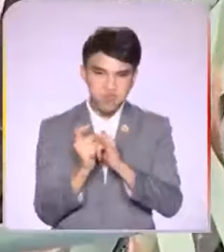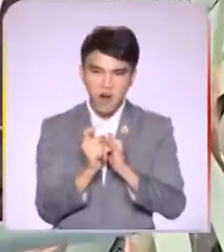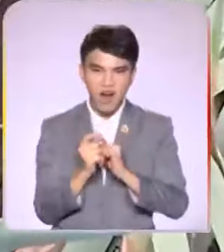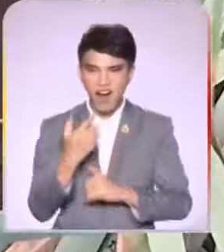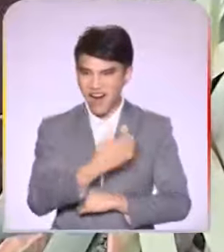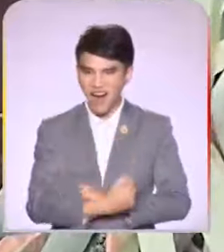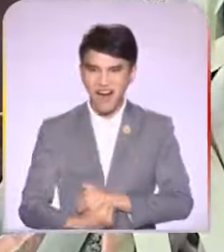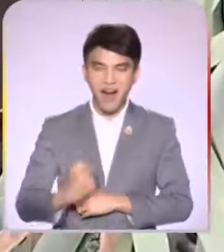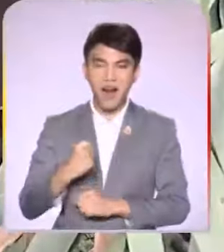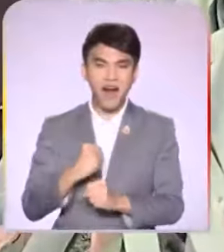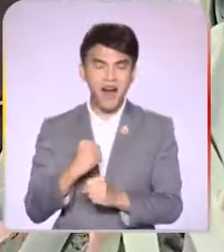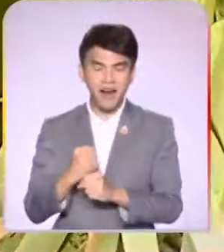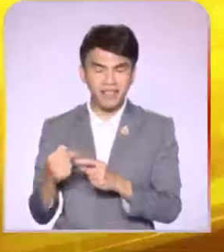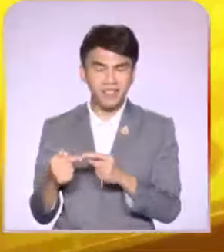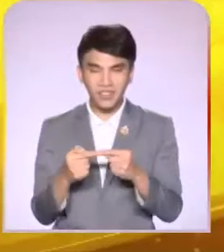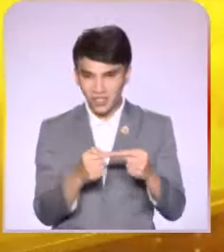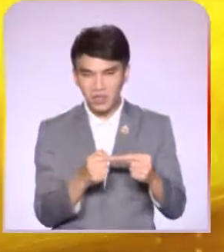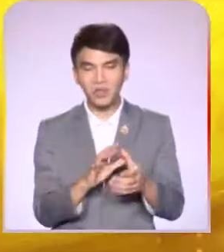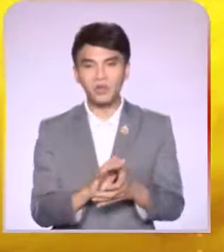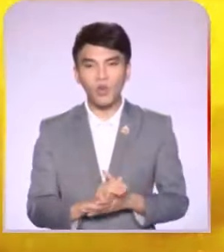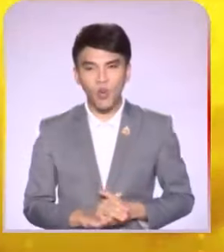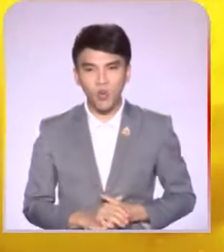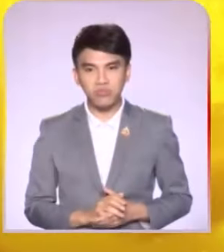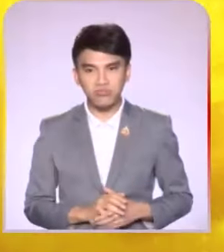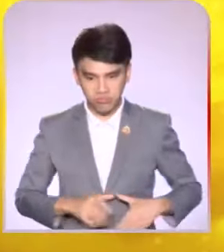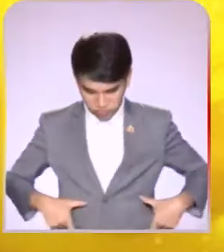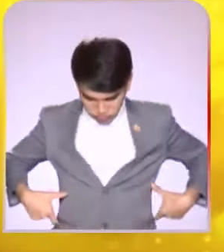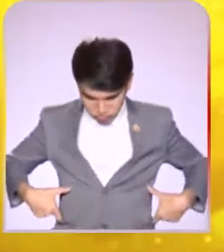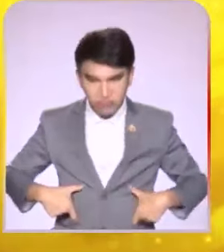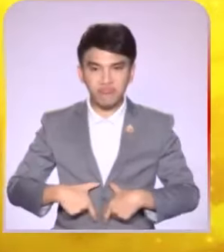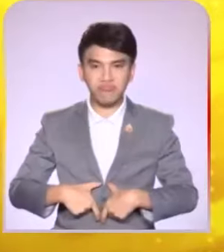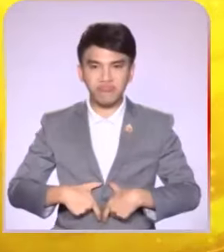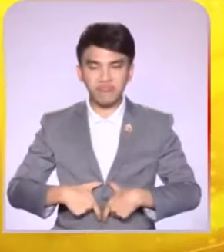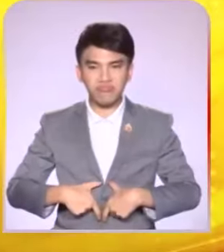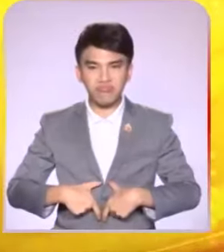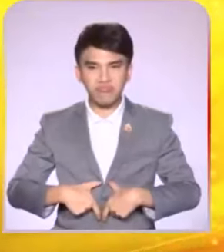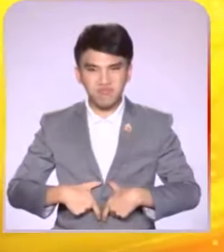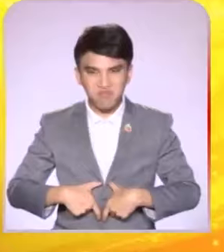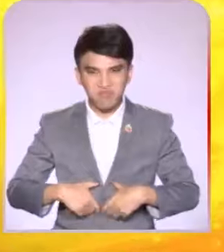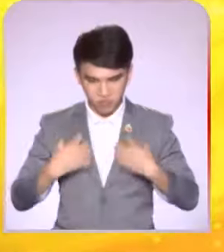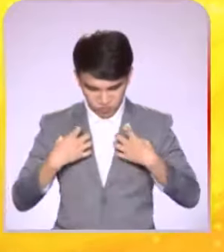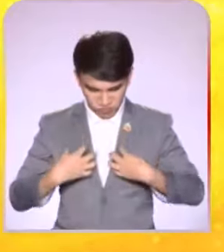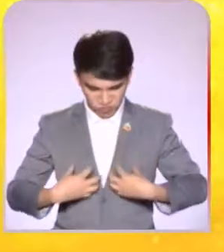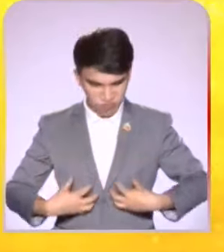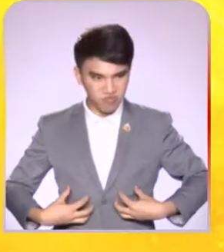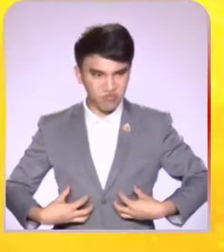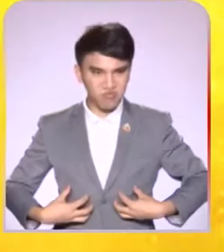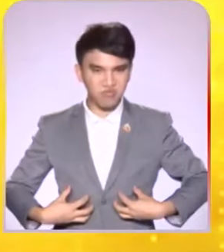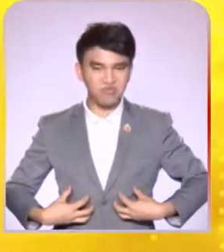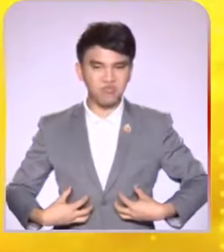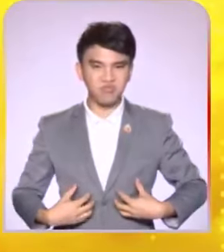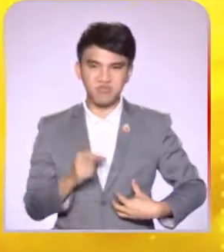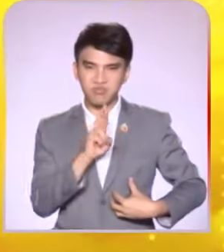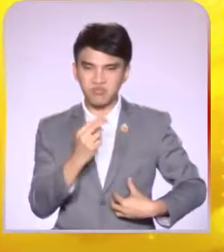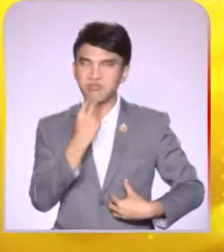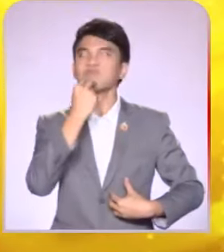งมากเลยนะเลยไปทำงานต่อได้ด้วย ใช ่โอ้ปกติงูรัดนี่คือช่วงโทษนะฮะใต้ราวนมตรงนี้คือมันปอดเลยนะ ค่ะระบบหายใจเนาะ ระบบห